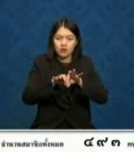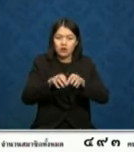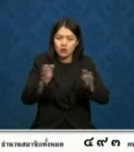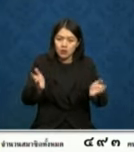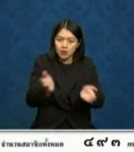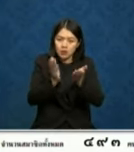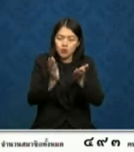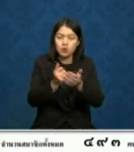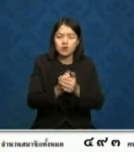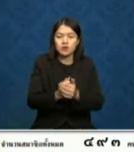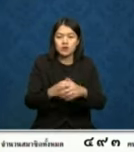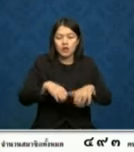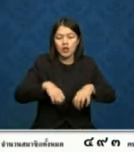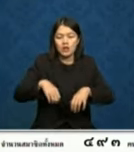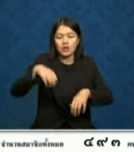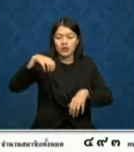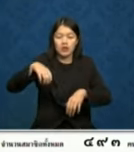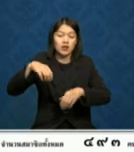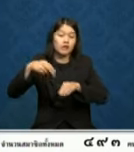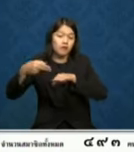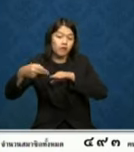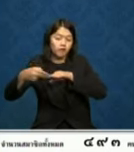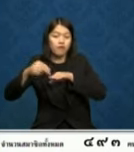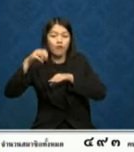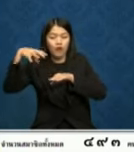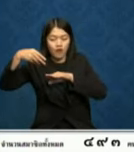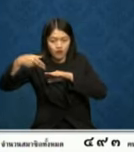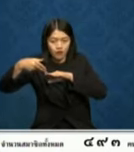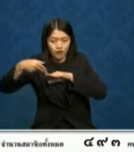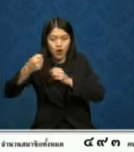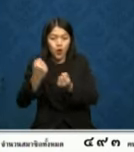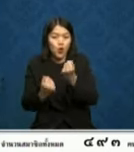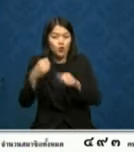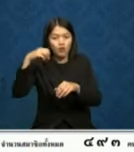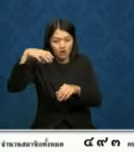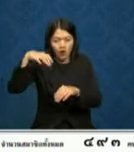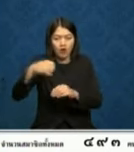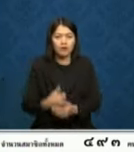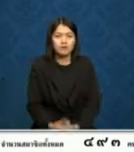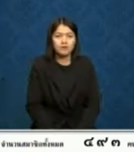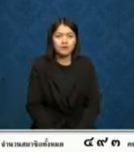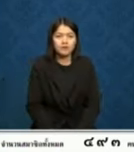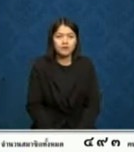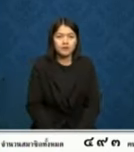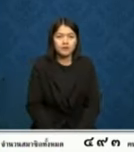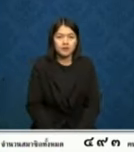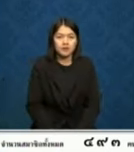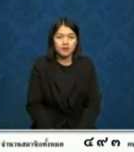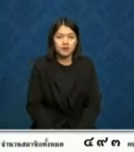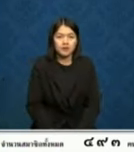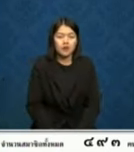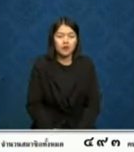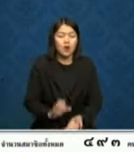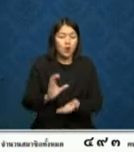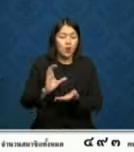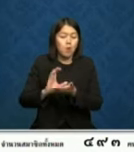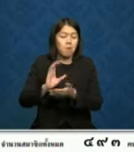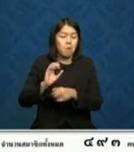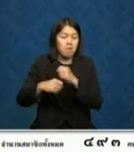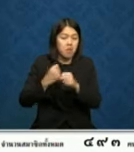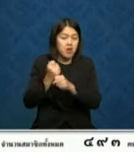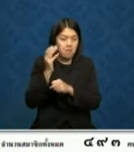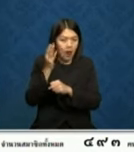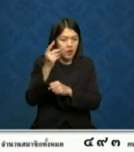สนับสนุนให้มีการตั้งสถานีอัดประจุไฟฟ้าสำหรับยานยนต์ให้มากขึ้นกว่านี้ค่ะเปลี่ยนปีงบประมาณท่านเปลี่ยน